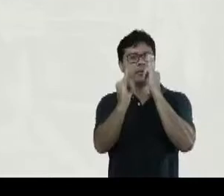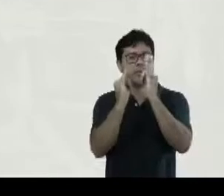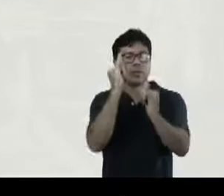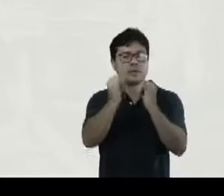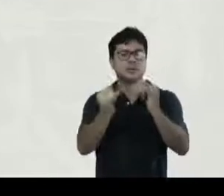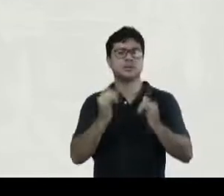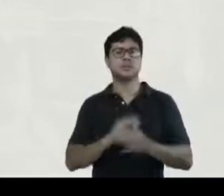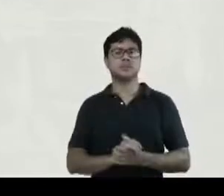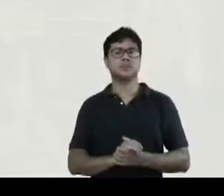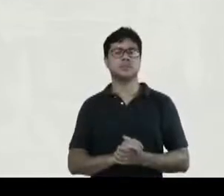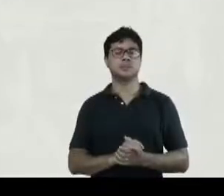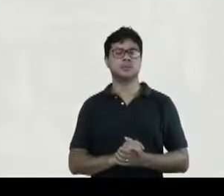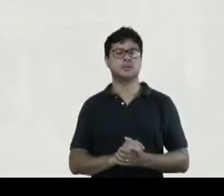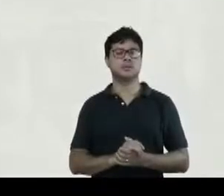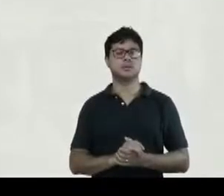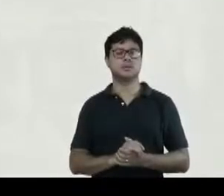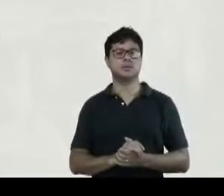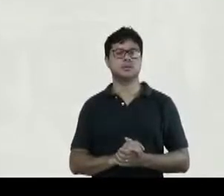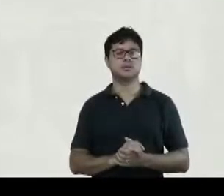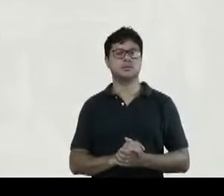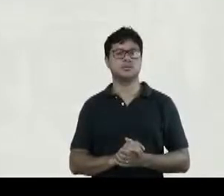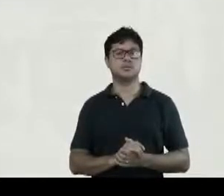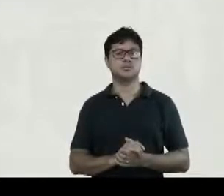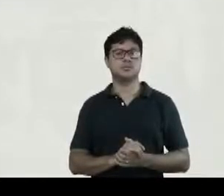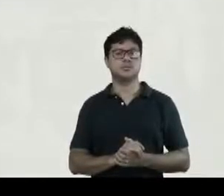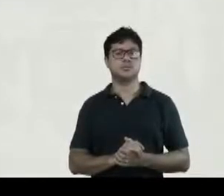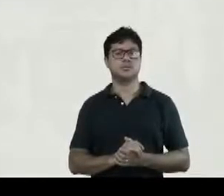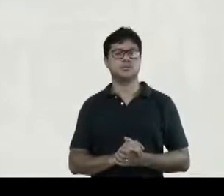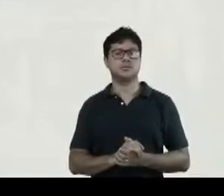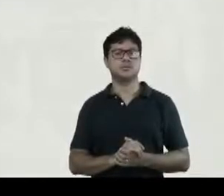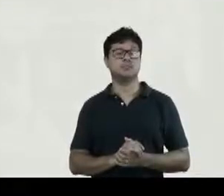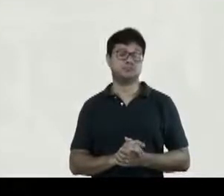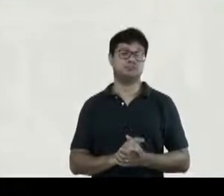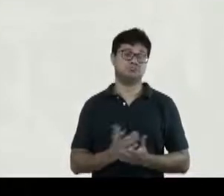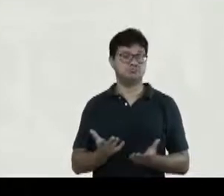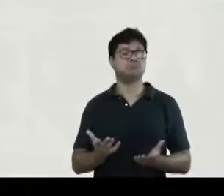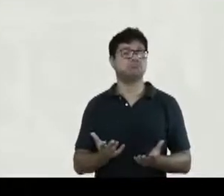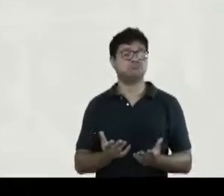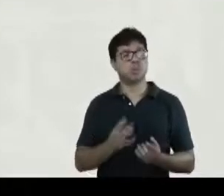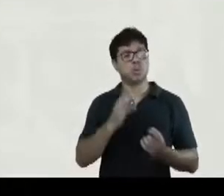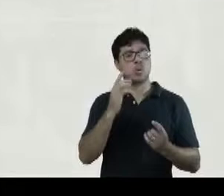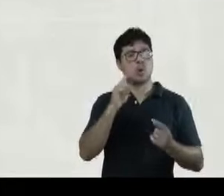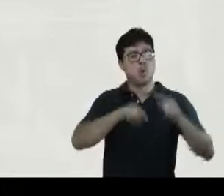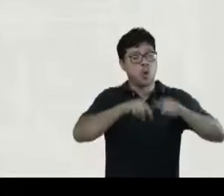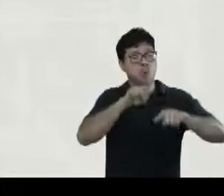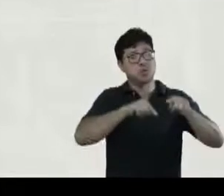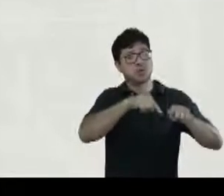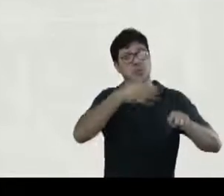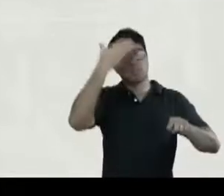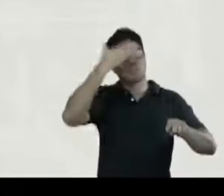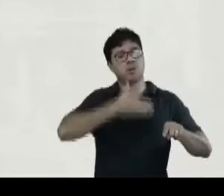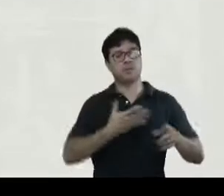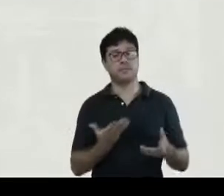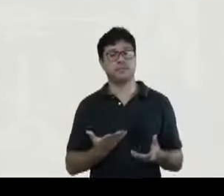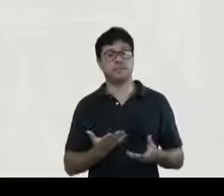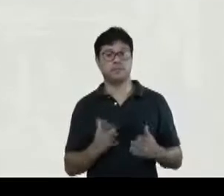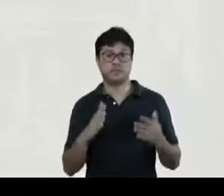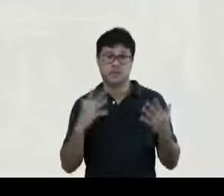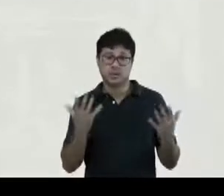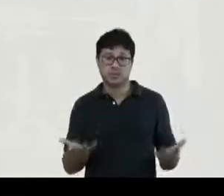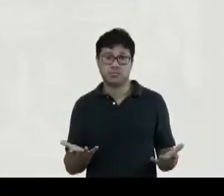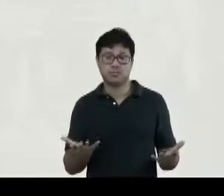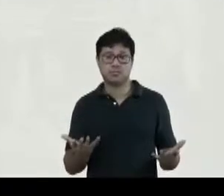etablierte System der Normnummer nutzen, um eindeutig Objekte Ihres Forschungsgegenstands zu